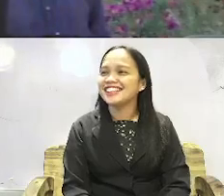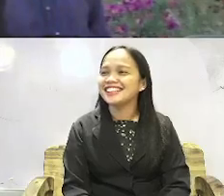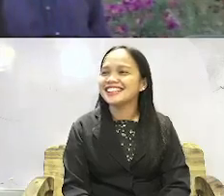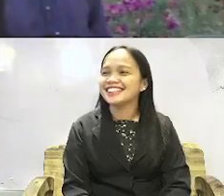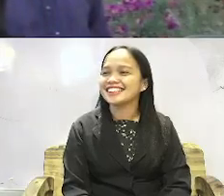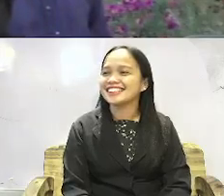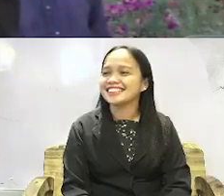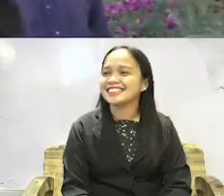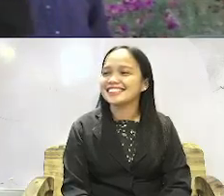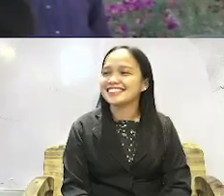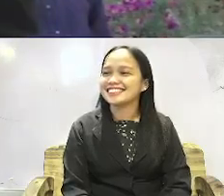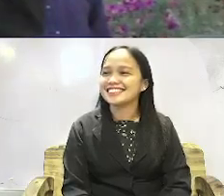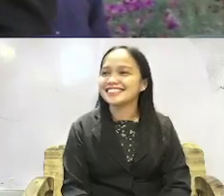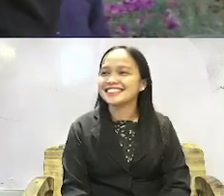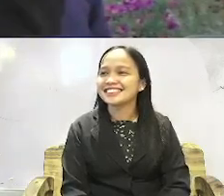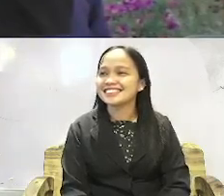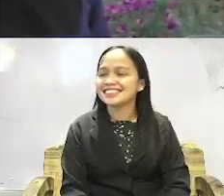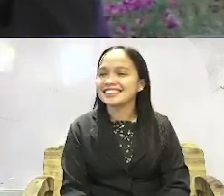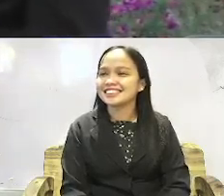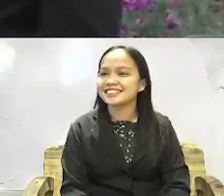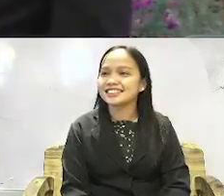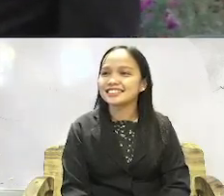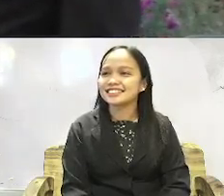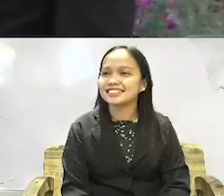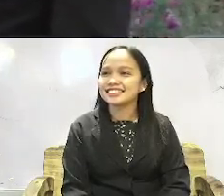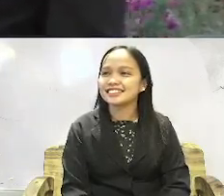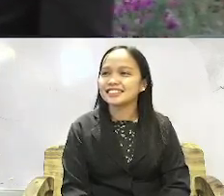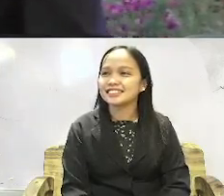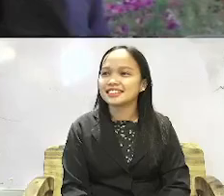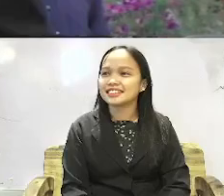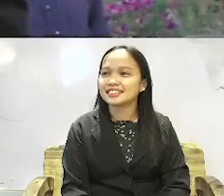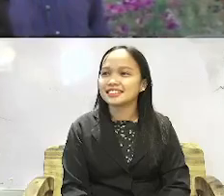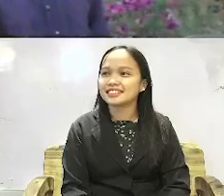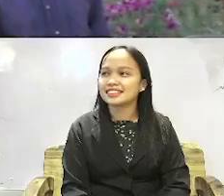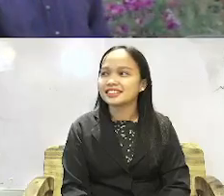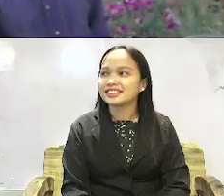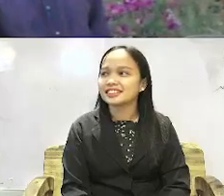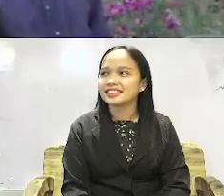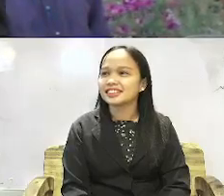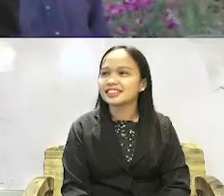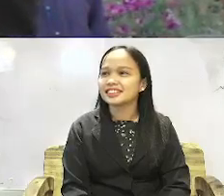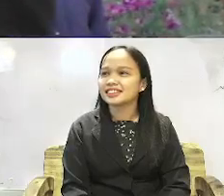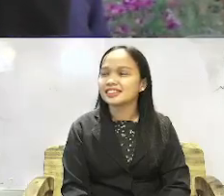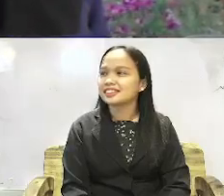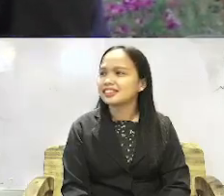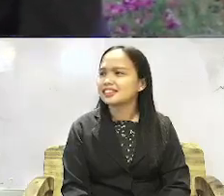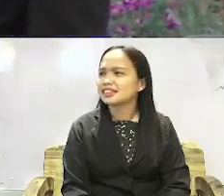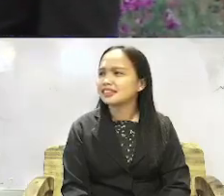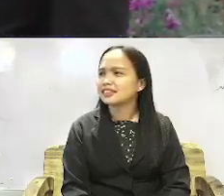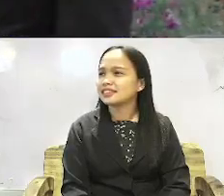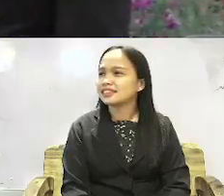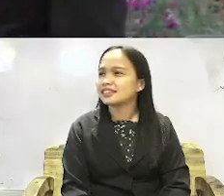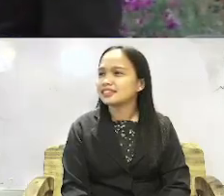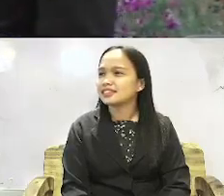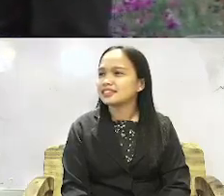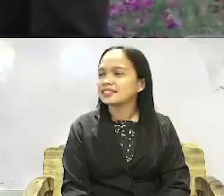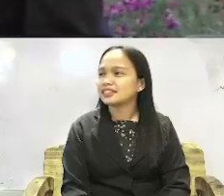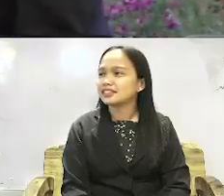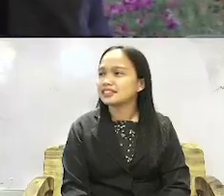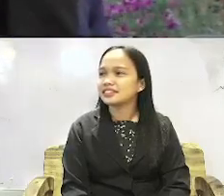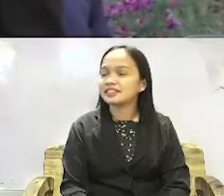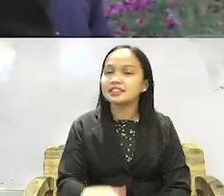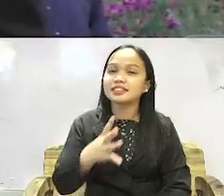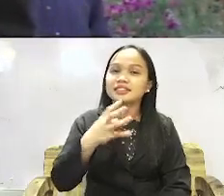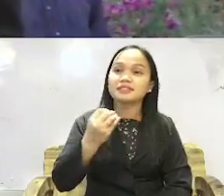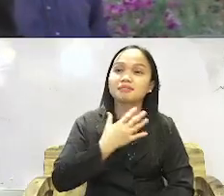Jericho! Greg Sam. Ayan. Kahit wala po si Sir Greg Sam dito, ma-shoutout pa rin po. At sa